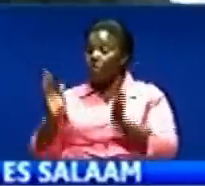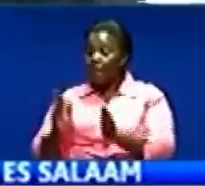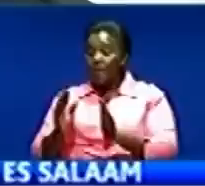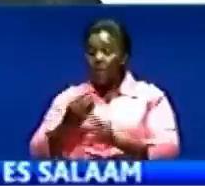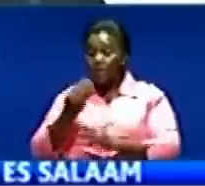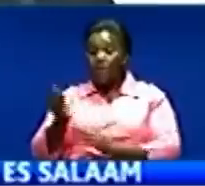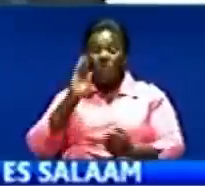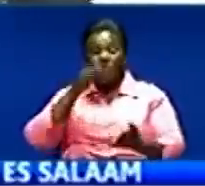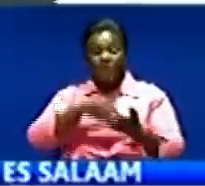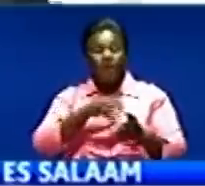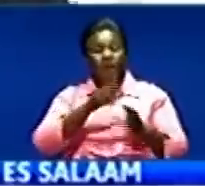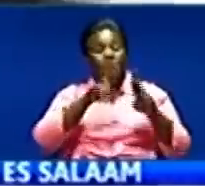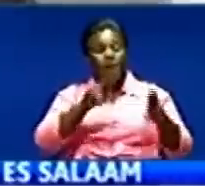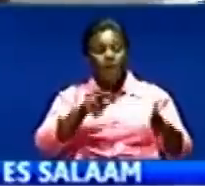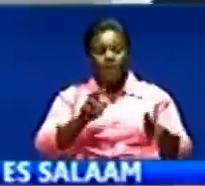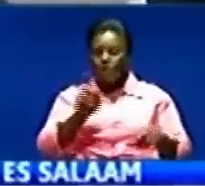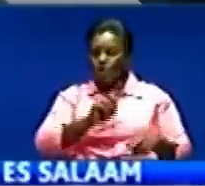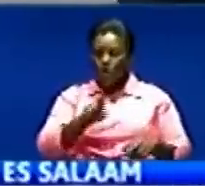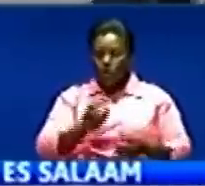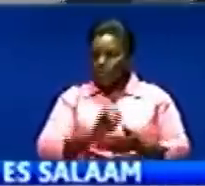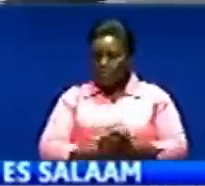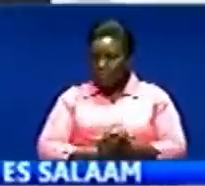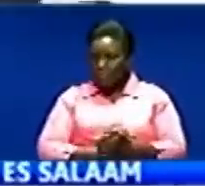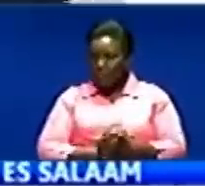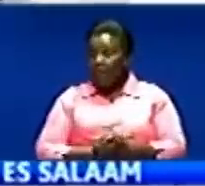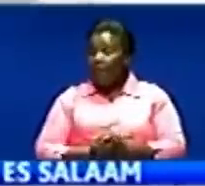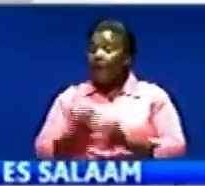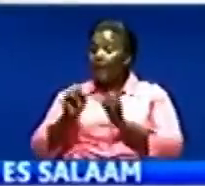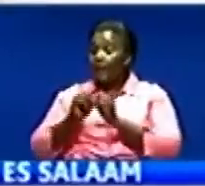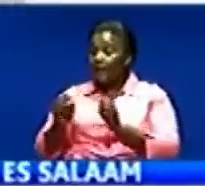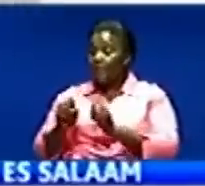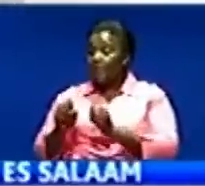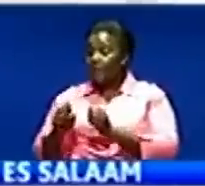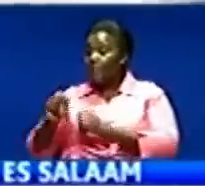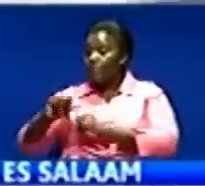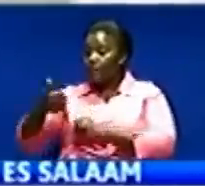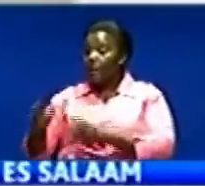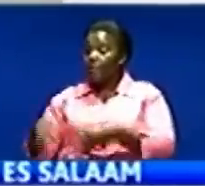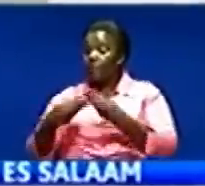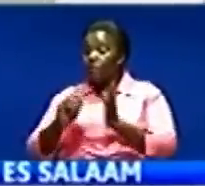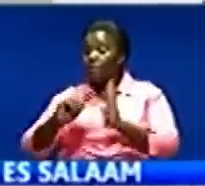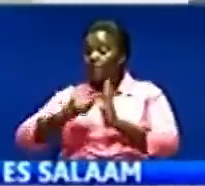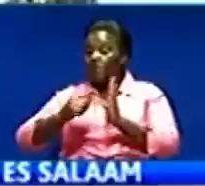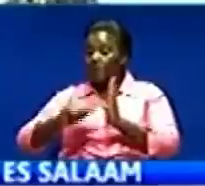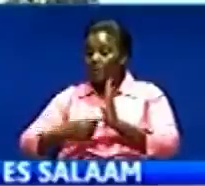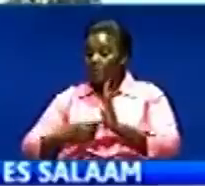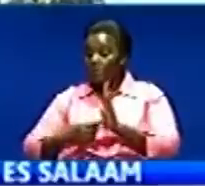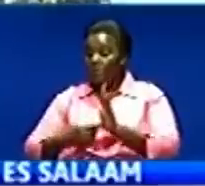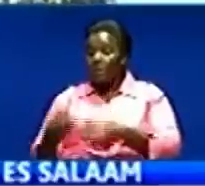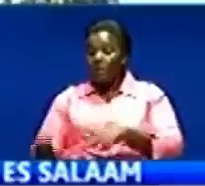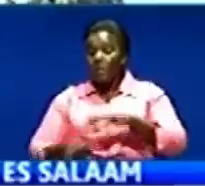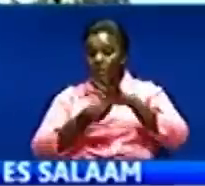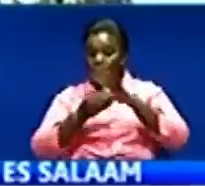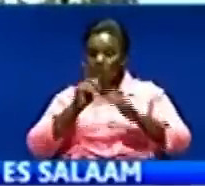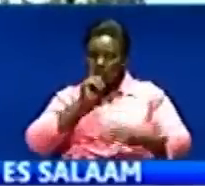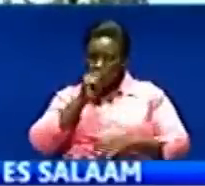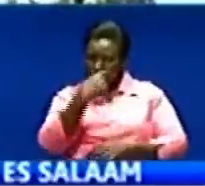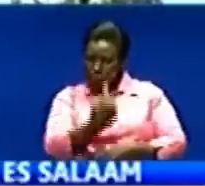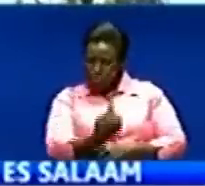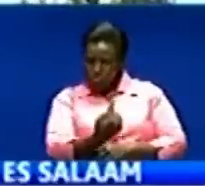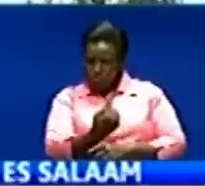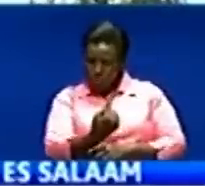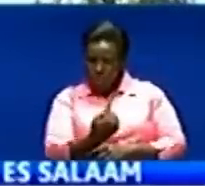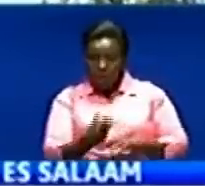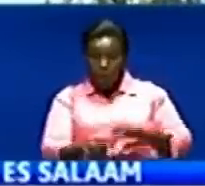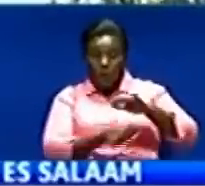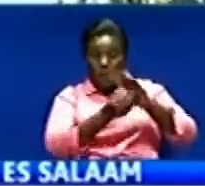kukosa. Hata hivyo, hakimu Chaungu ametoa masharti ya dhamana kwa washtakiwa hao, ambapo kila mmoja ametakiwa kuwa na wadhamini